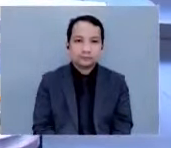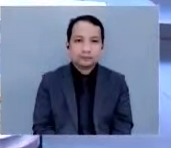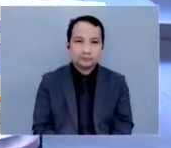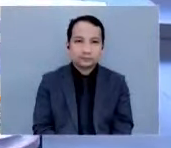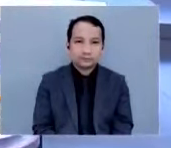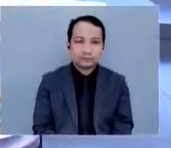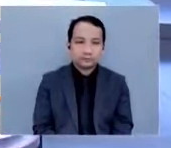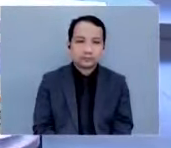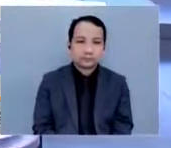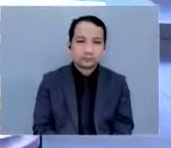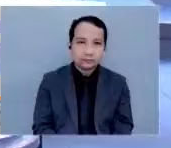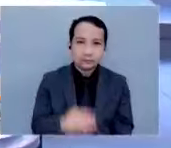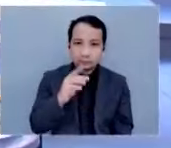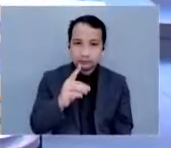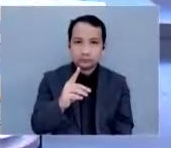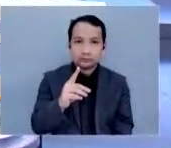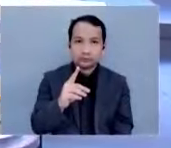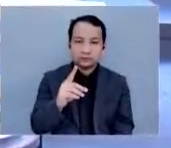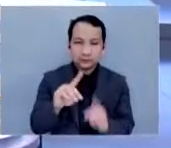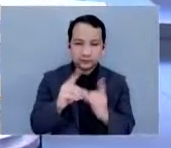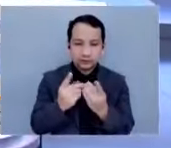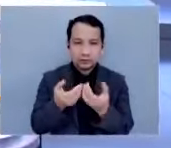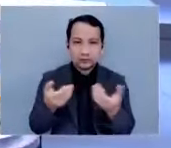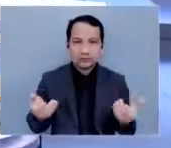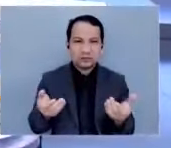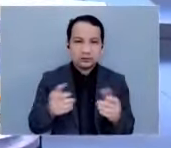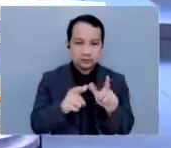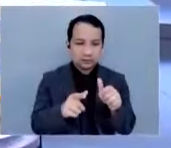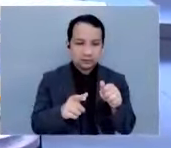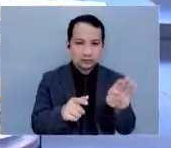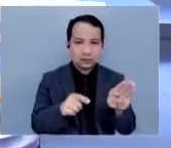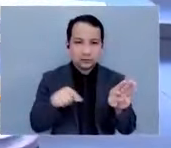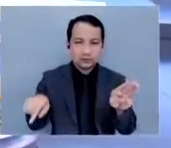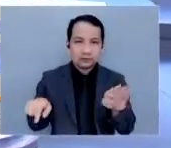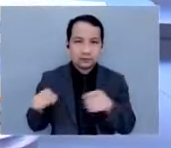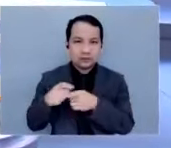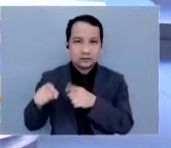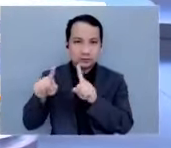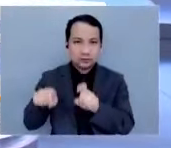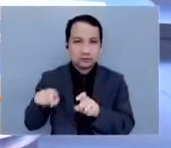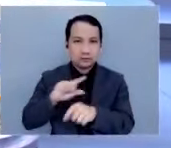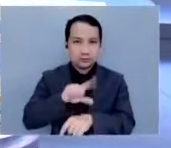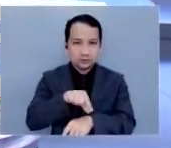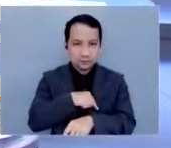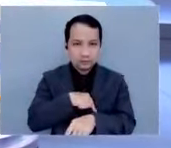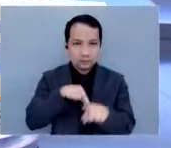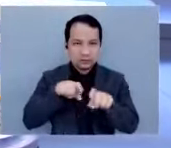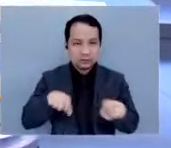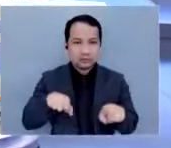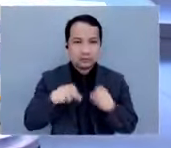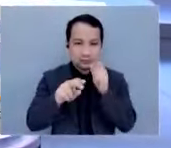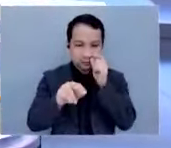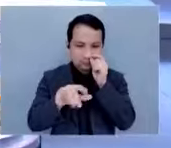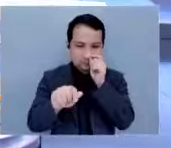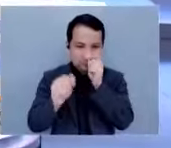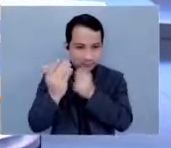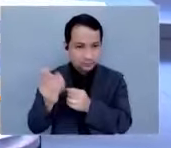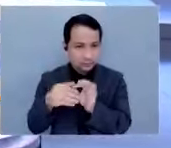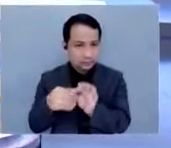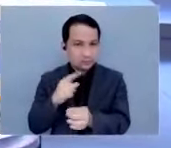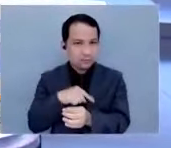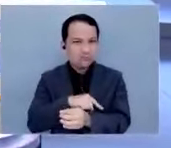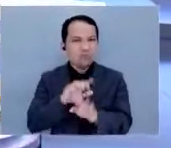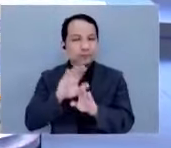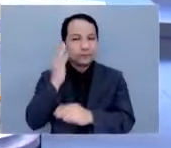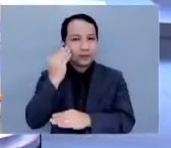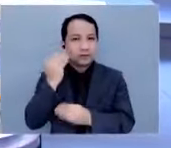of Agriculture na ihiwalay ang laboratorio sa pagtetest ng kalidad ng bigas ng National Food Authority o NFA. Kasunod yan ng